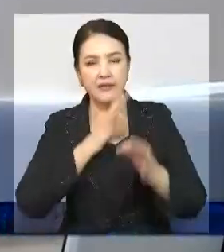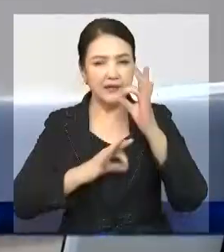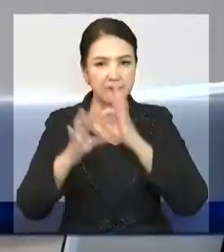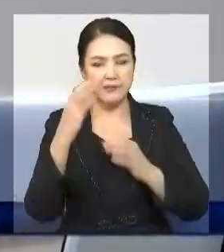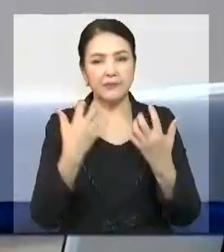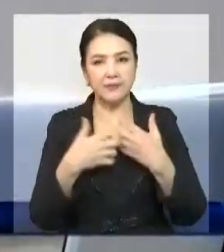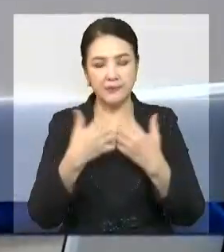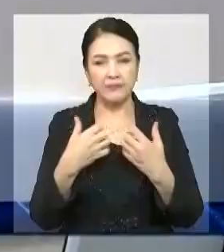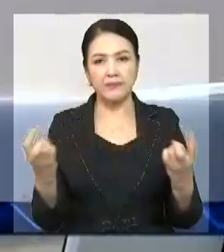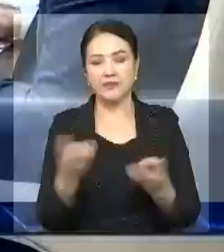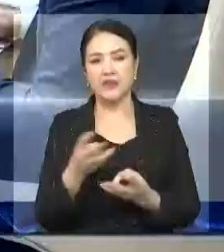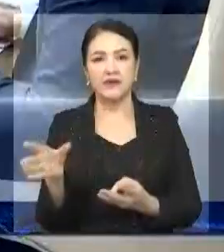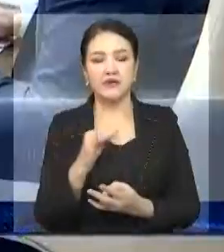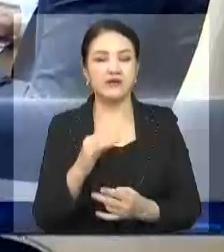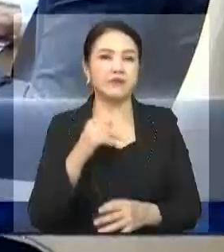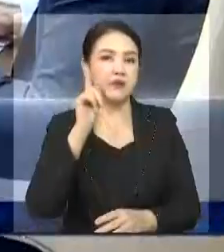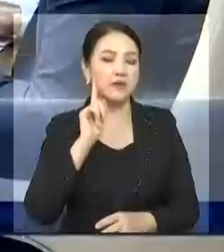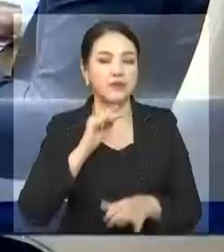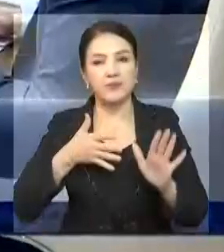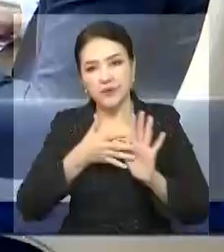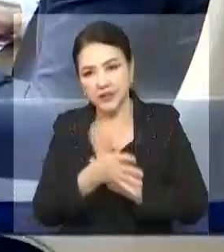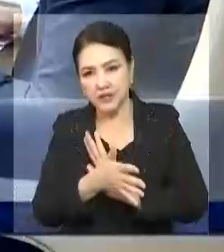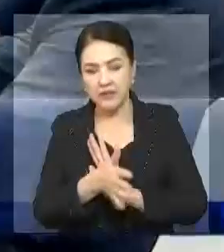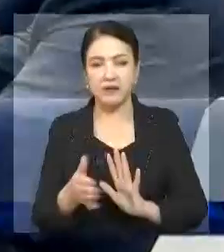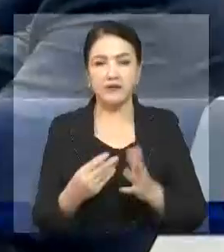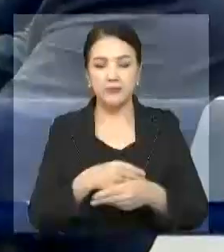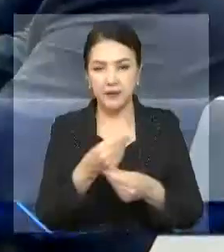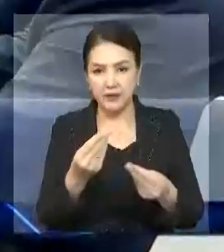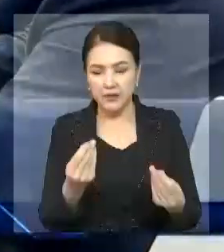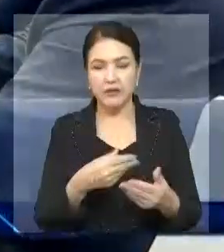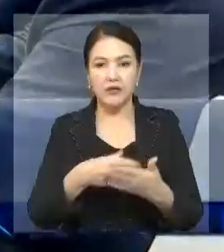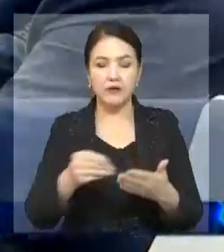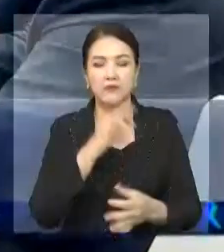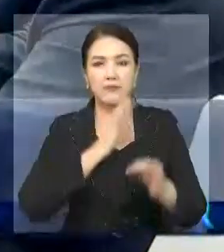препаратов и обеспечит целевое эффективное расходование средств, выделенных на закуп лекарств.